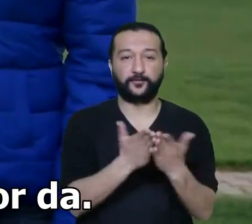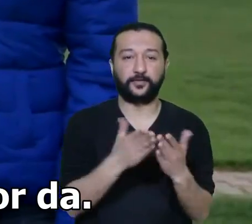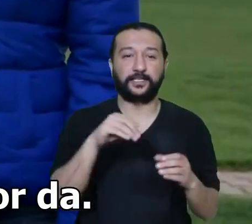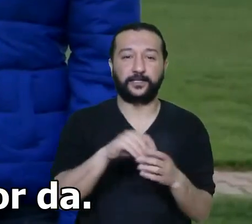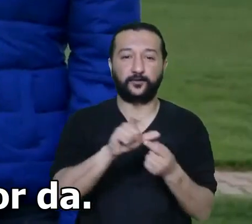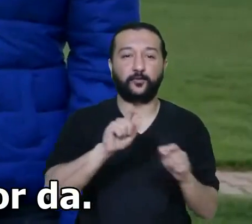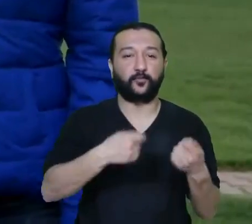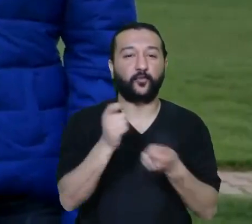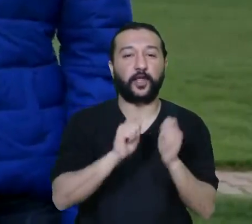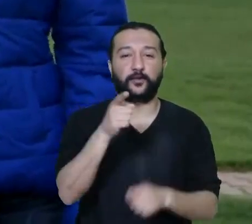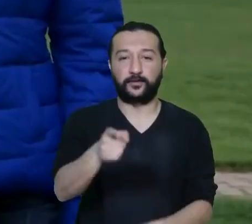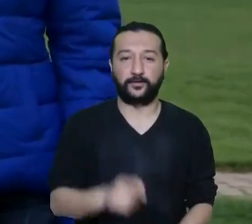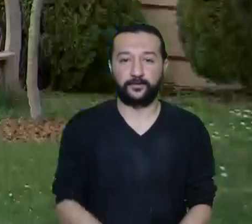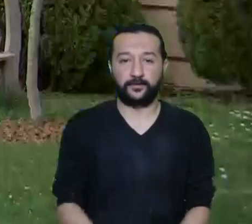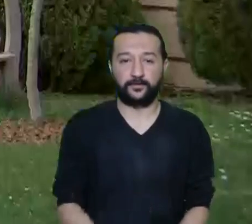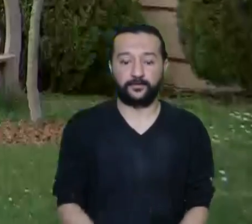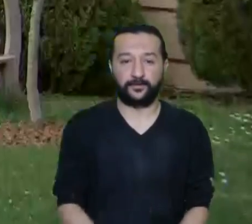yerine çorap kullanıyordu.